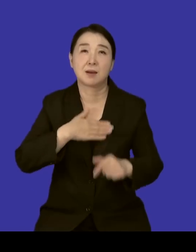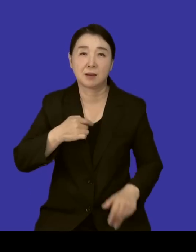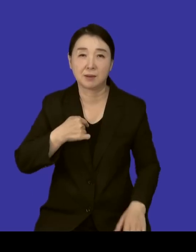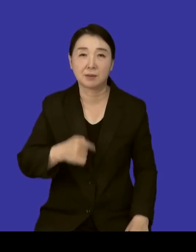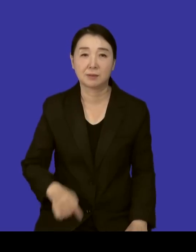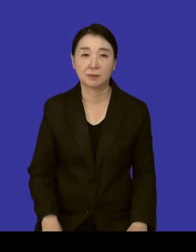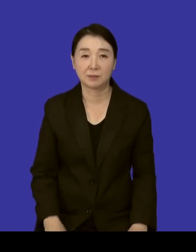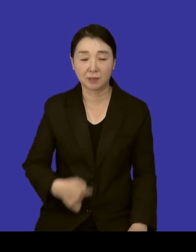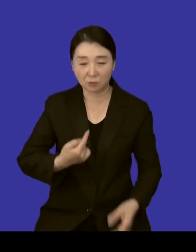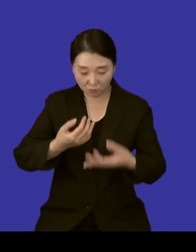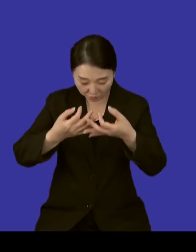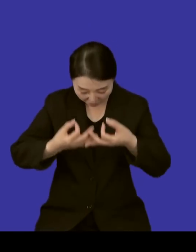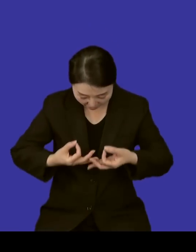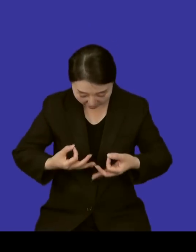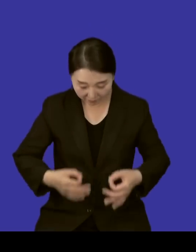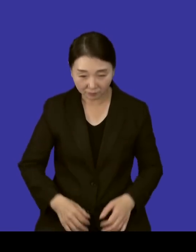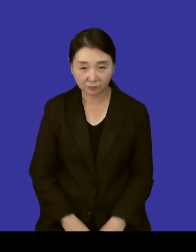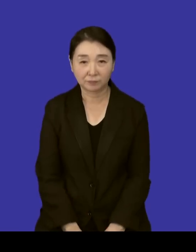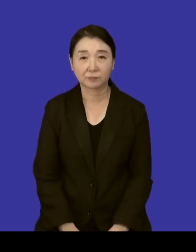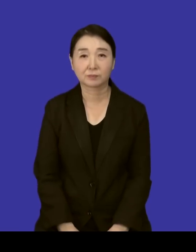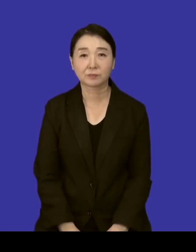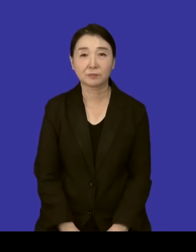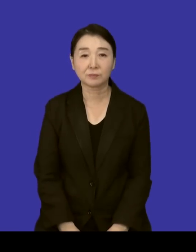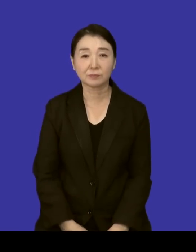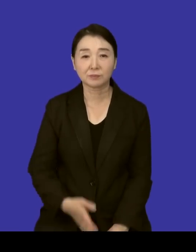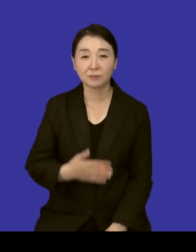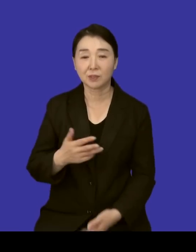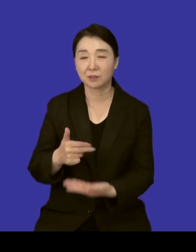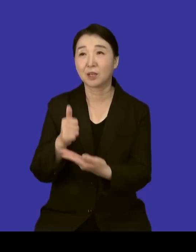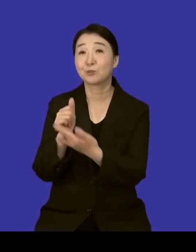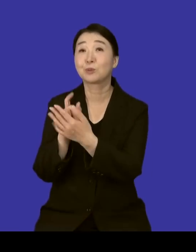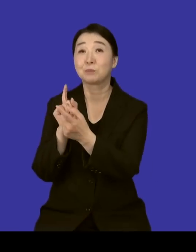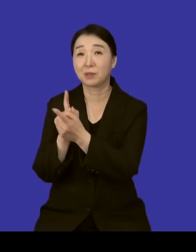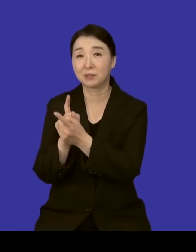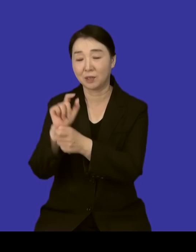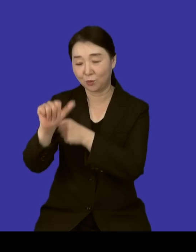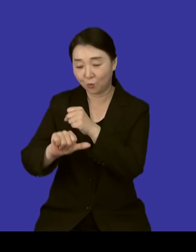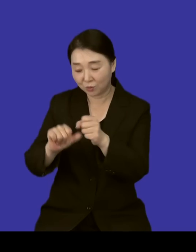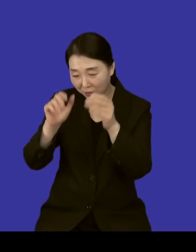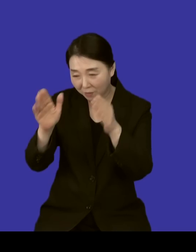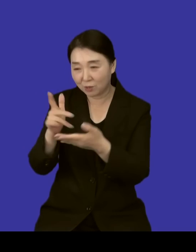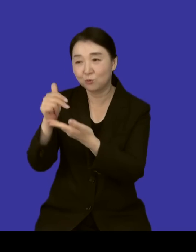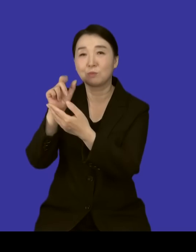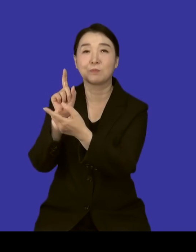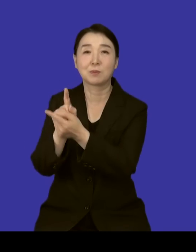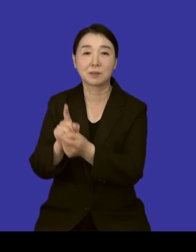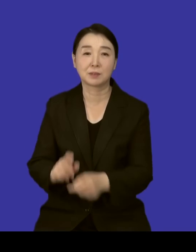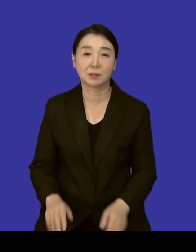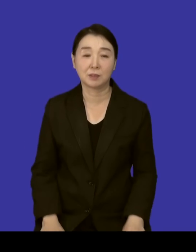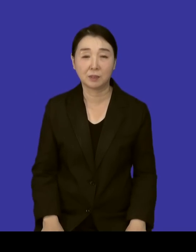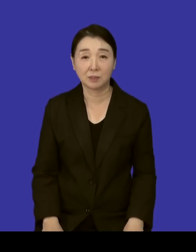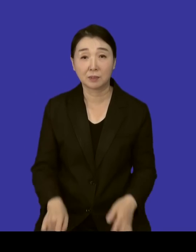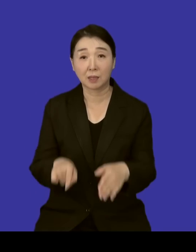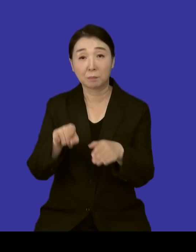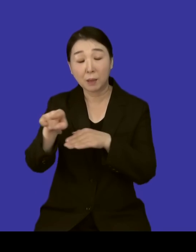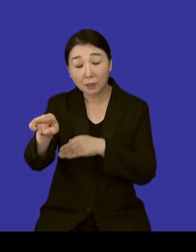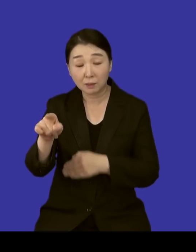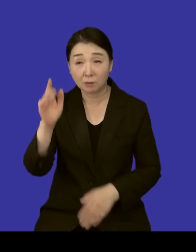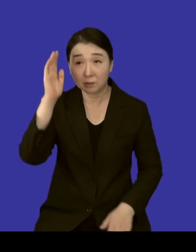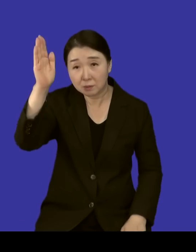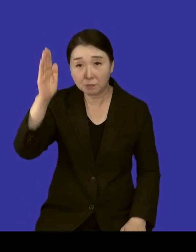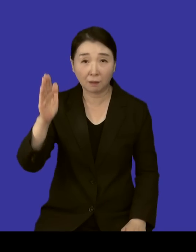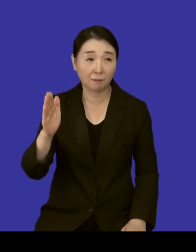내 자신을 보기 시작했어요. 제가 주님을 만났어요. 5년 만에. 예. 내가 밖에 나가서 무슨 집회를 한